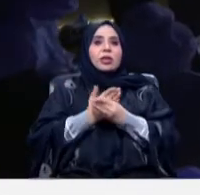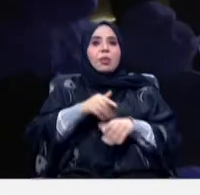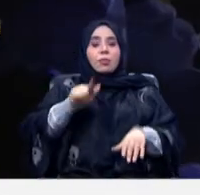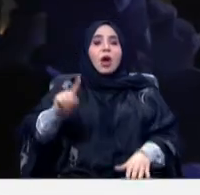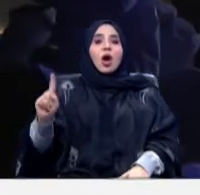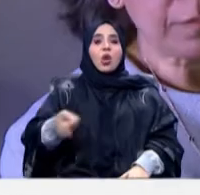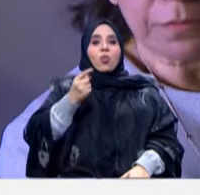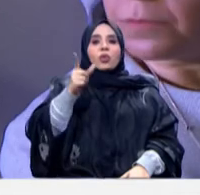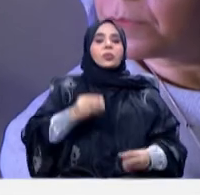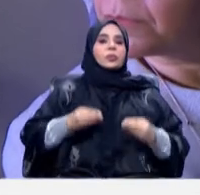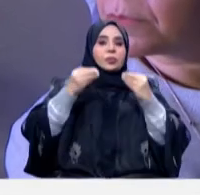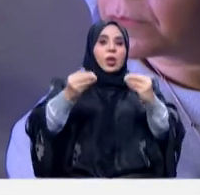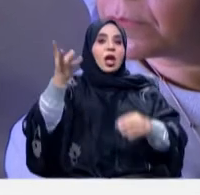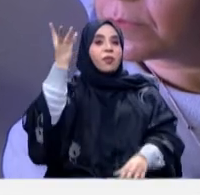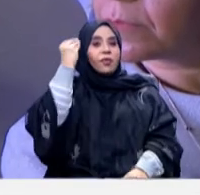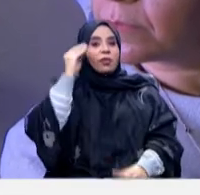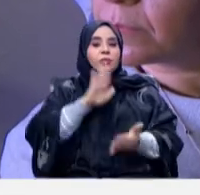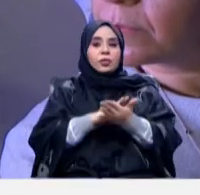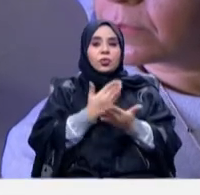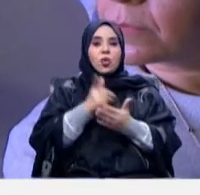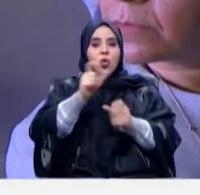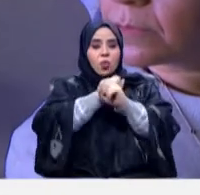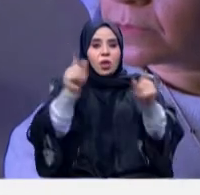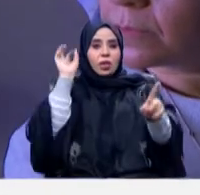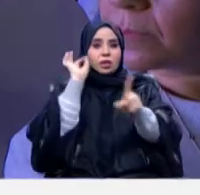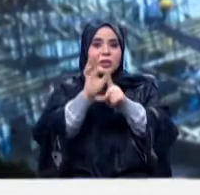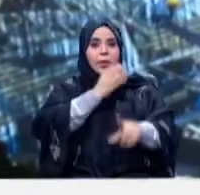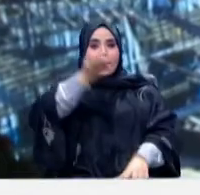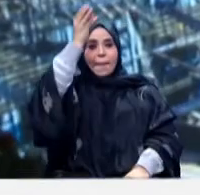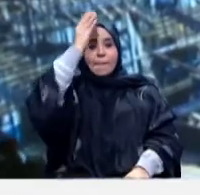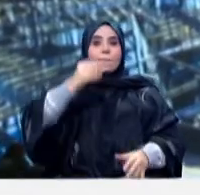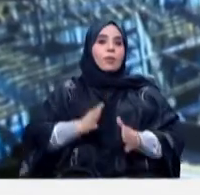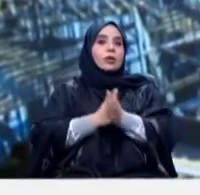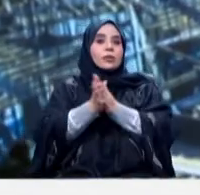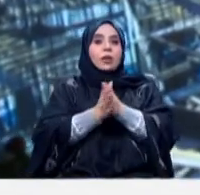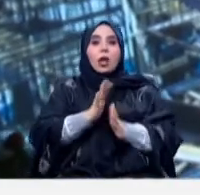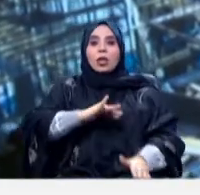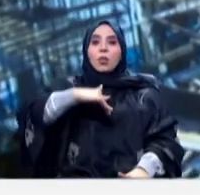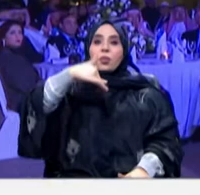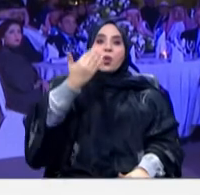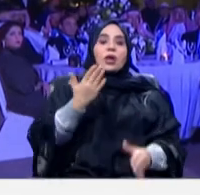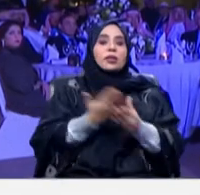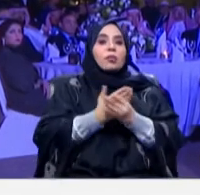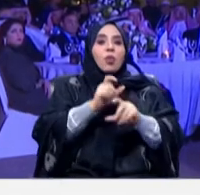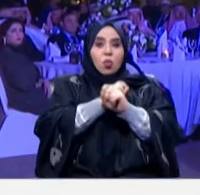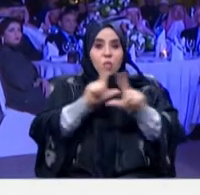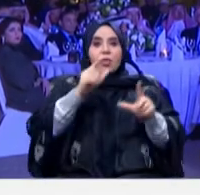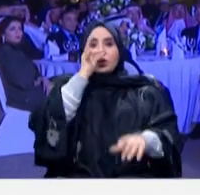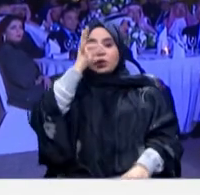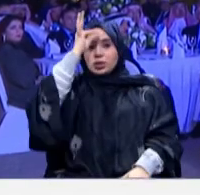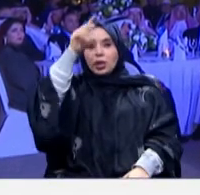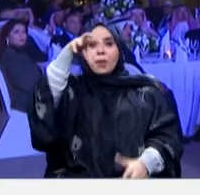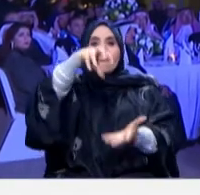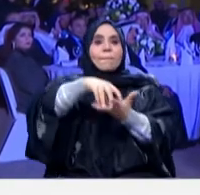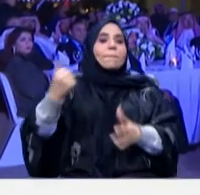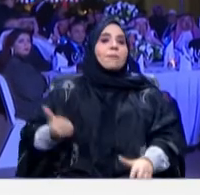تشع بالعطاء الفكري، مترجما بذلك رؤية ملكية طموحة حملت بين ثناياها أعظم السمات الحضارية التي تميزت